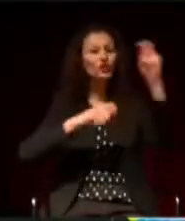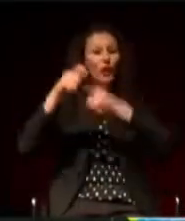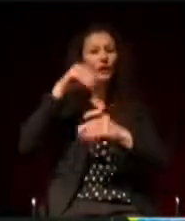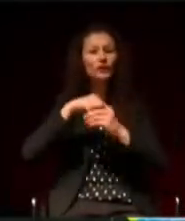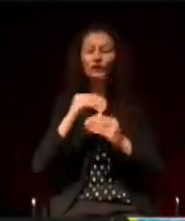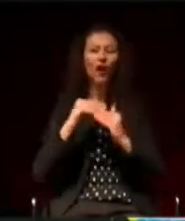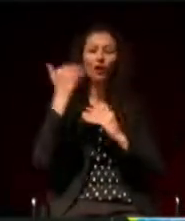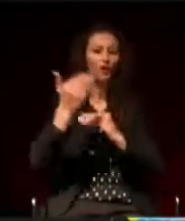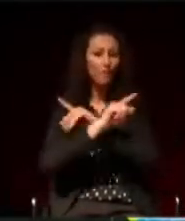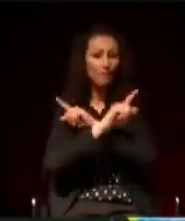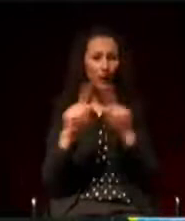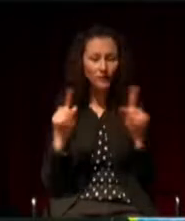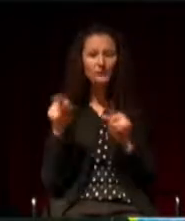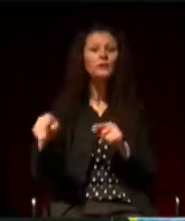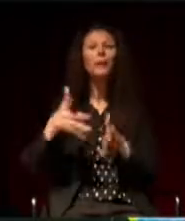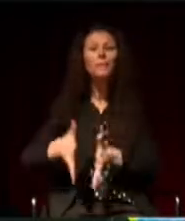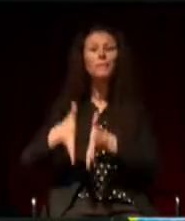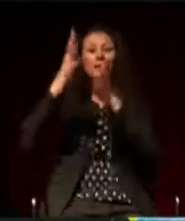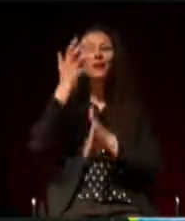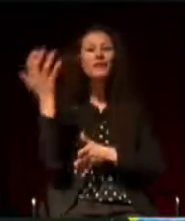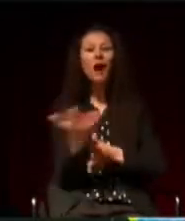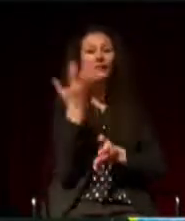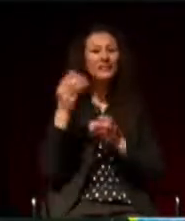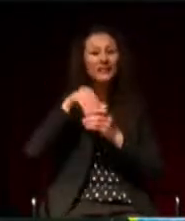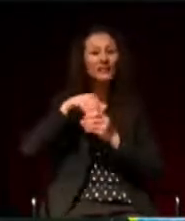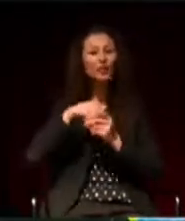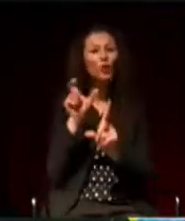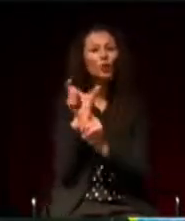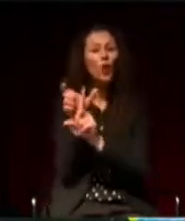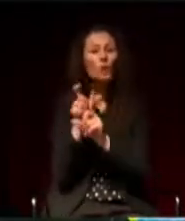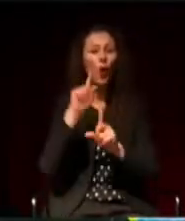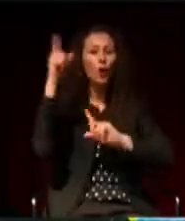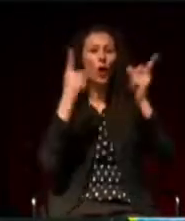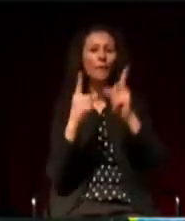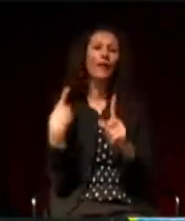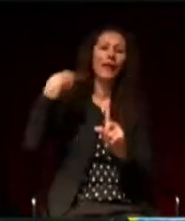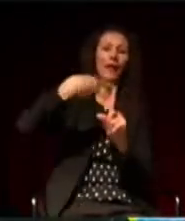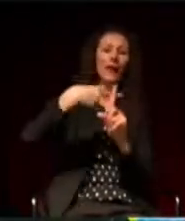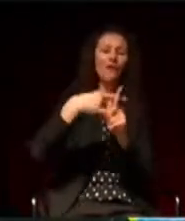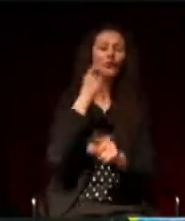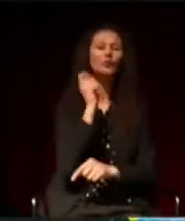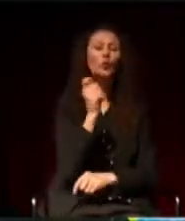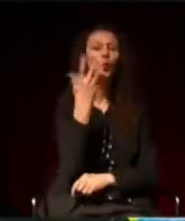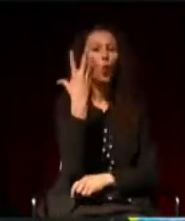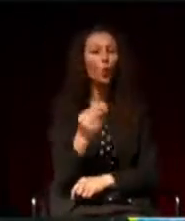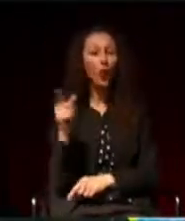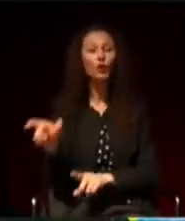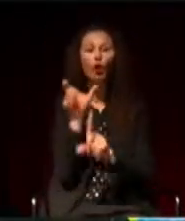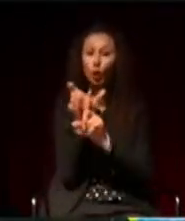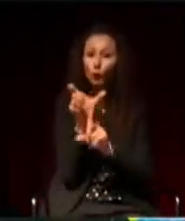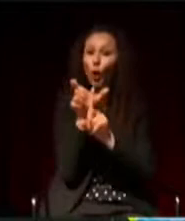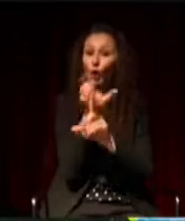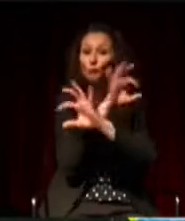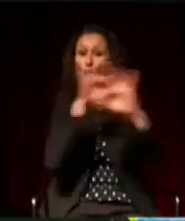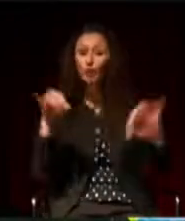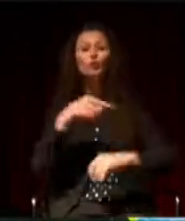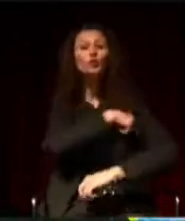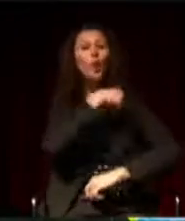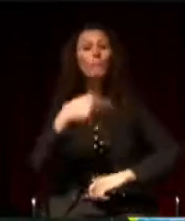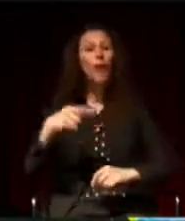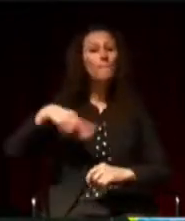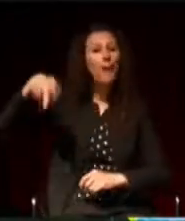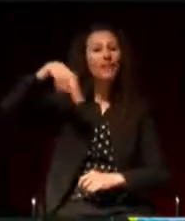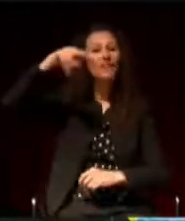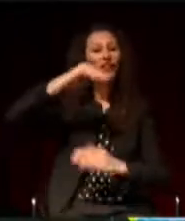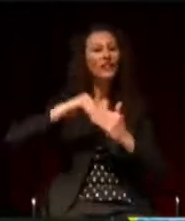alanını aşamaz. Ancak binaların yangından korunması hakkında yönetmelik gereğince ilave olarak yapılması zorunlu olan korunumlu ya da korunumsuz normal merdiven